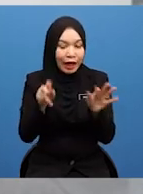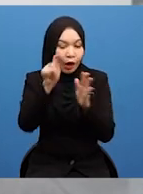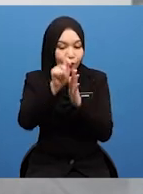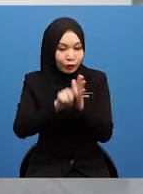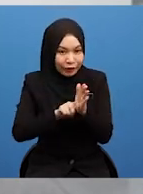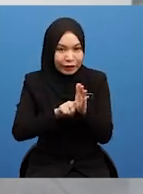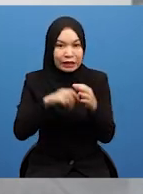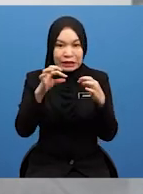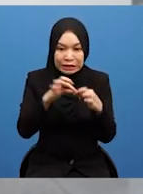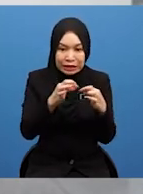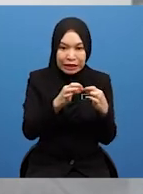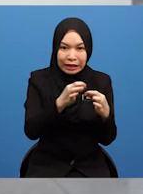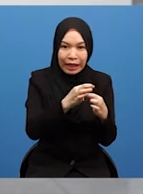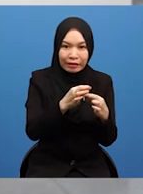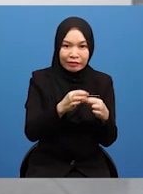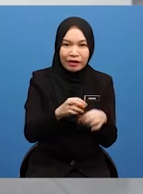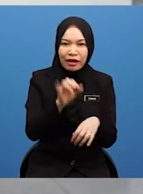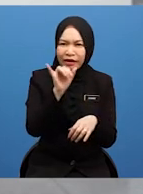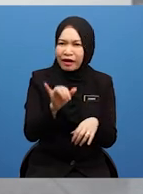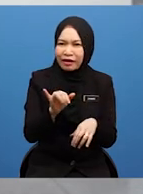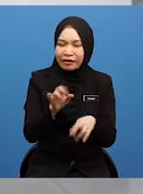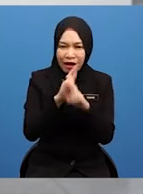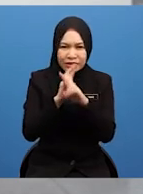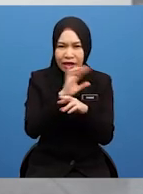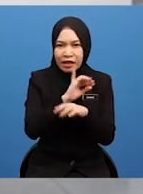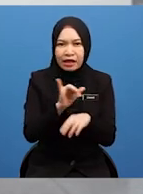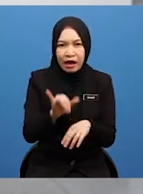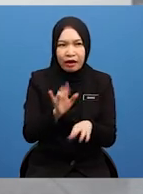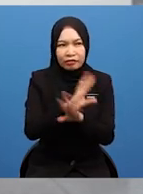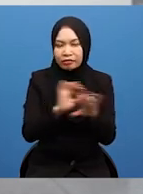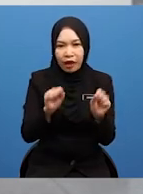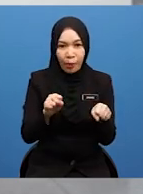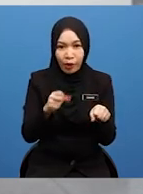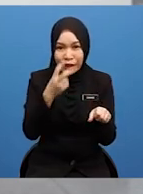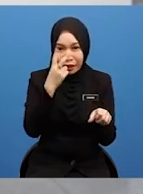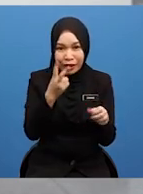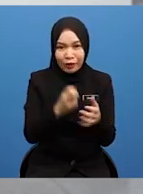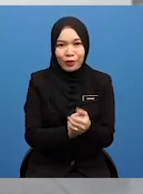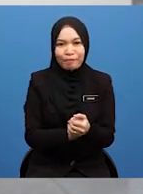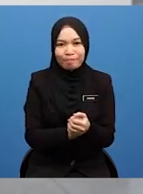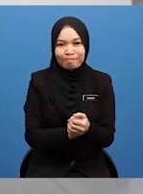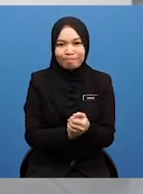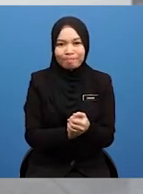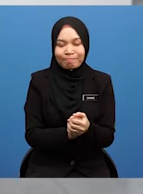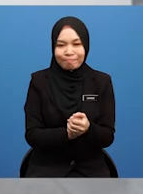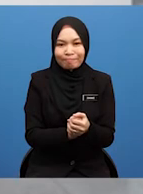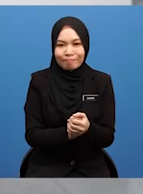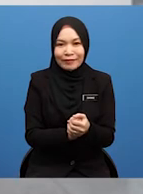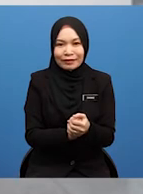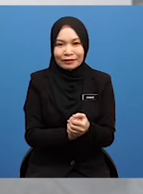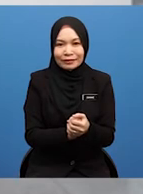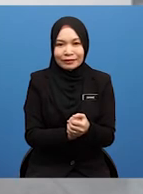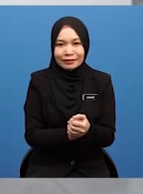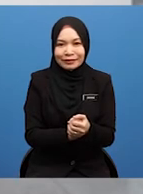mendalam sungguh yang akhir karya sesuatu karya ini tuh biar gambar berbicara gila lukisan